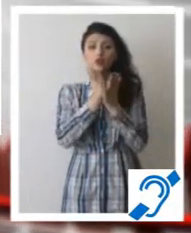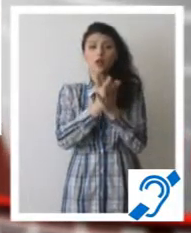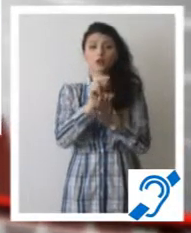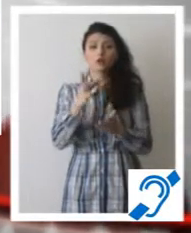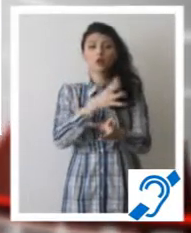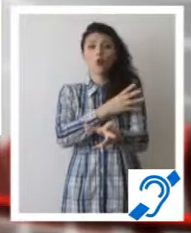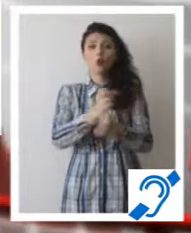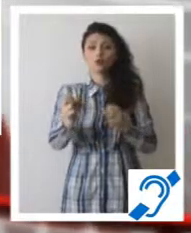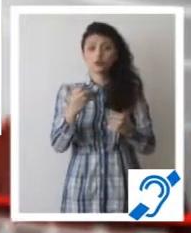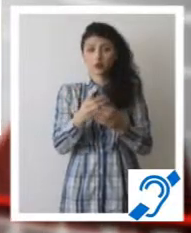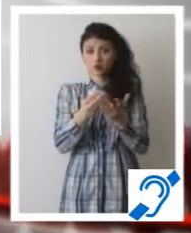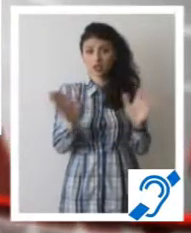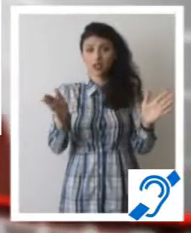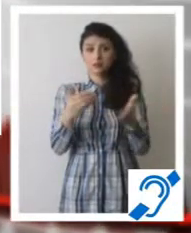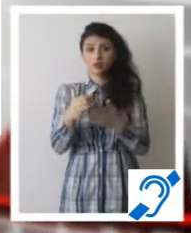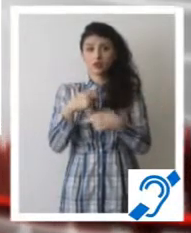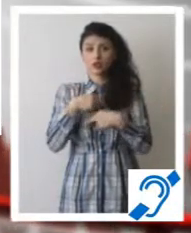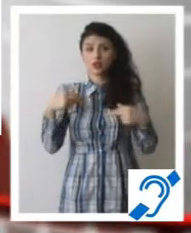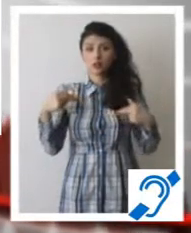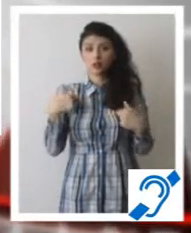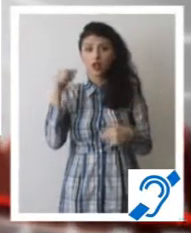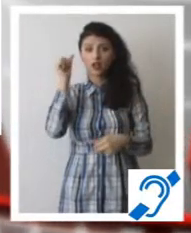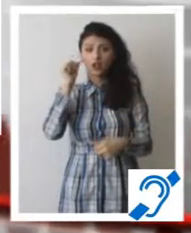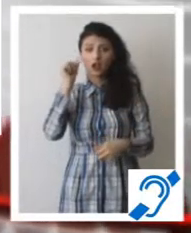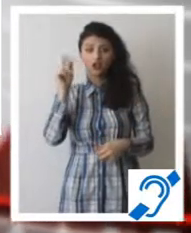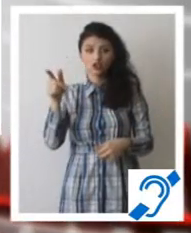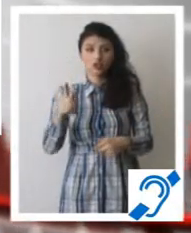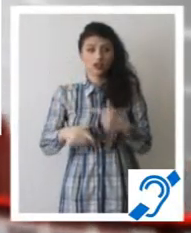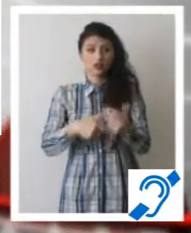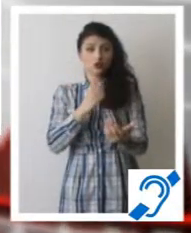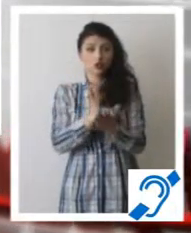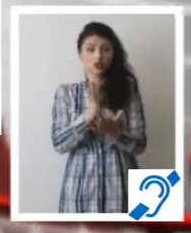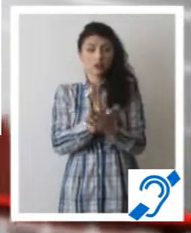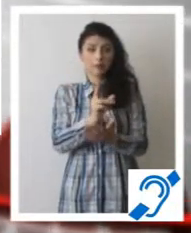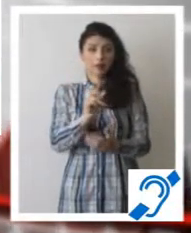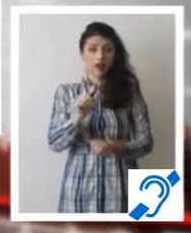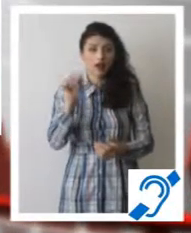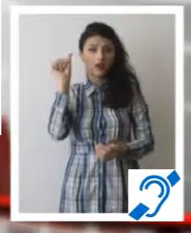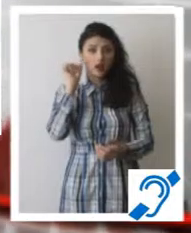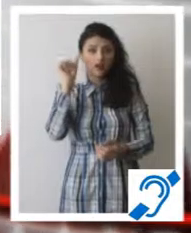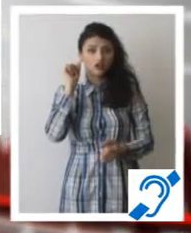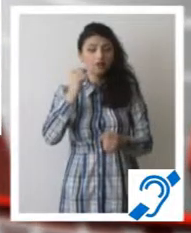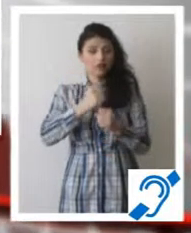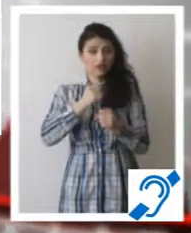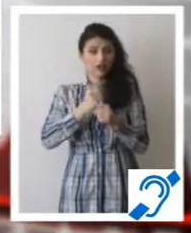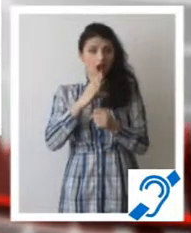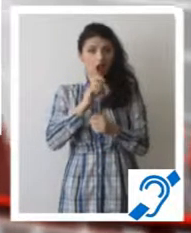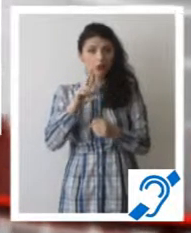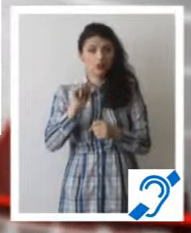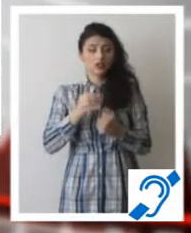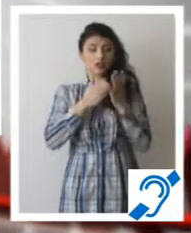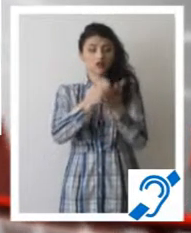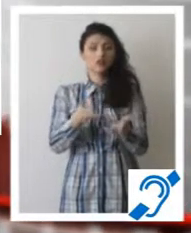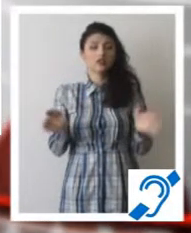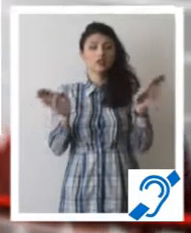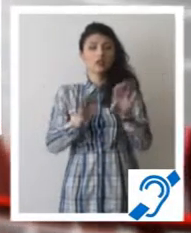pentru ucidere din culpă deschis de parchetul de pe lângă Tribunalul Argeș. În cadrul dosarului penal deja constituit, investigăm și cauzele care au condus la